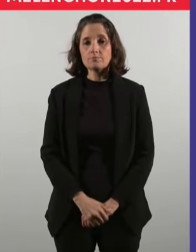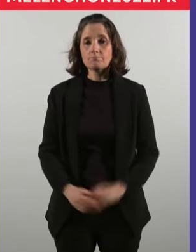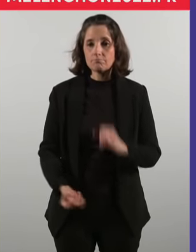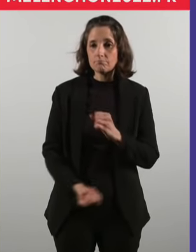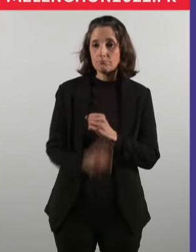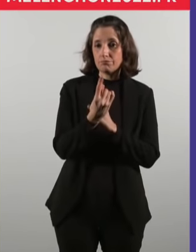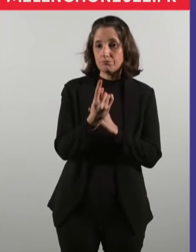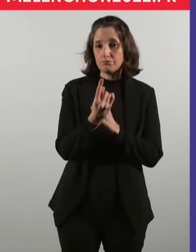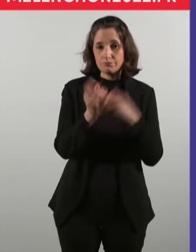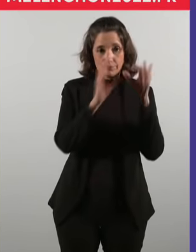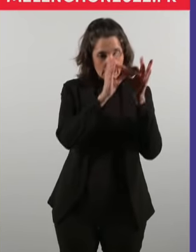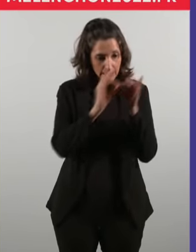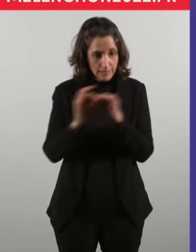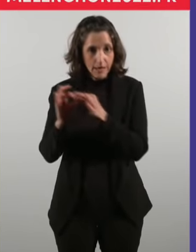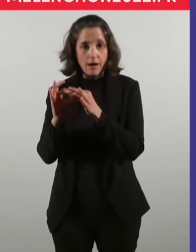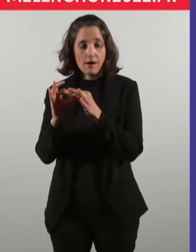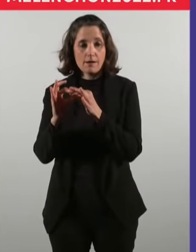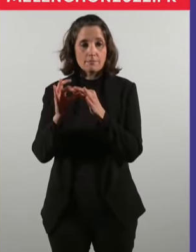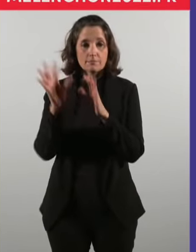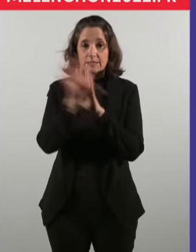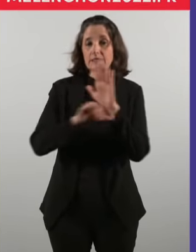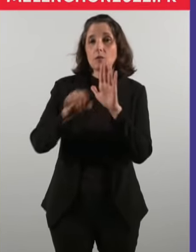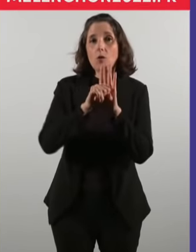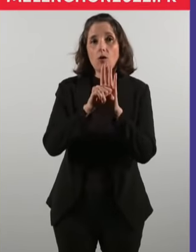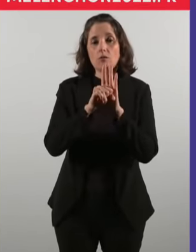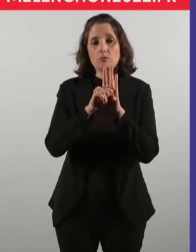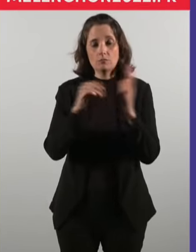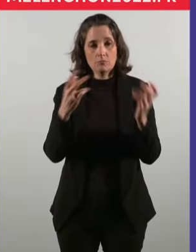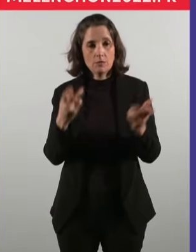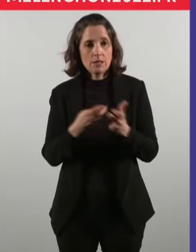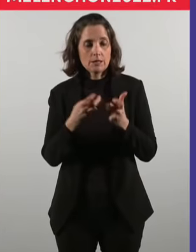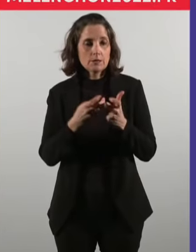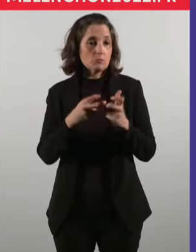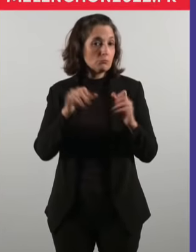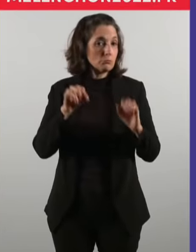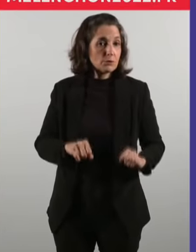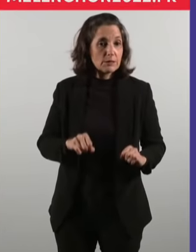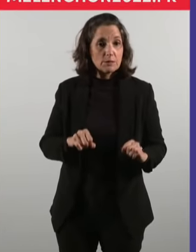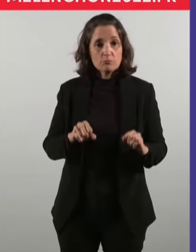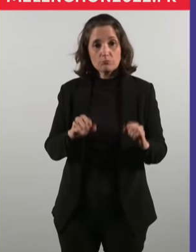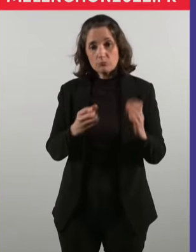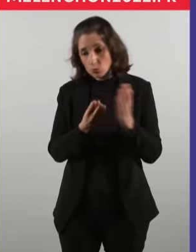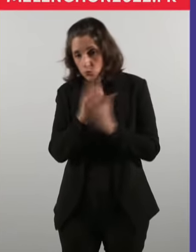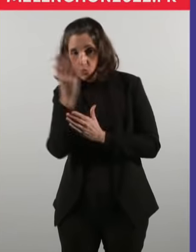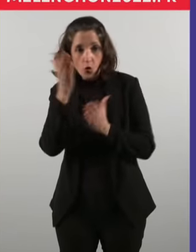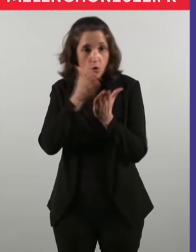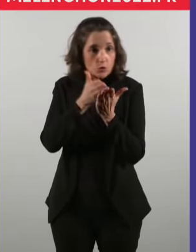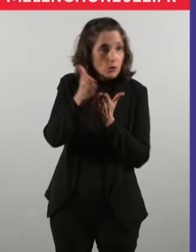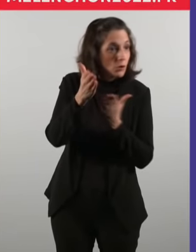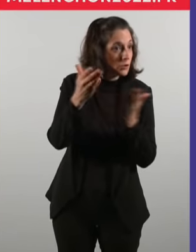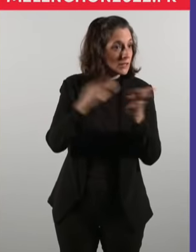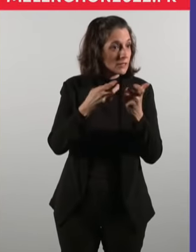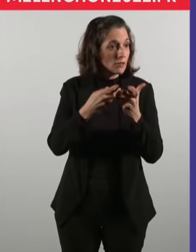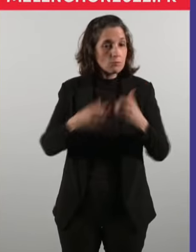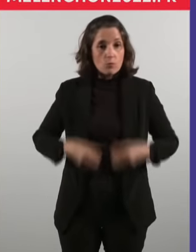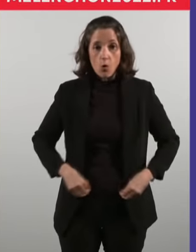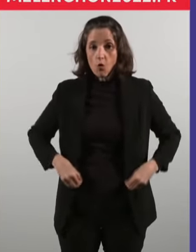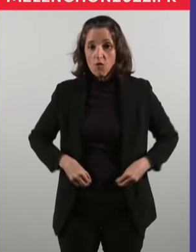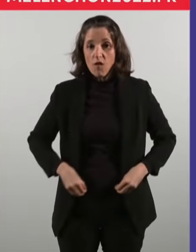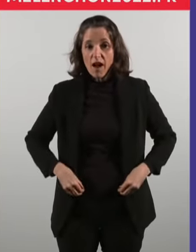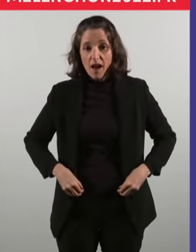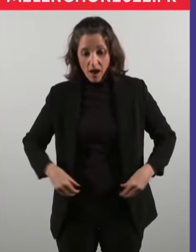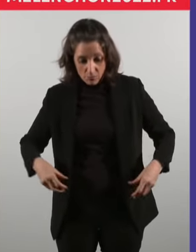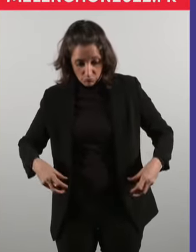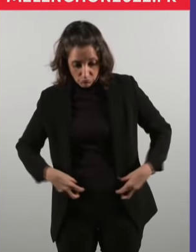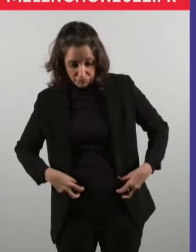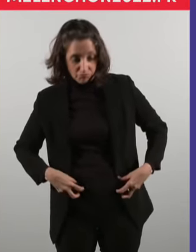qu'elles revêtent. Elles pourront être surmontées dès qu'on les saisira dans des perspectives nouvelles. Les ovaires ne la condamnent pas à vivre